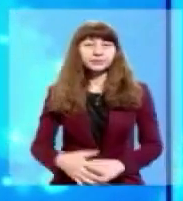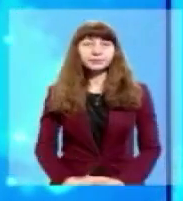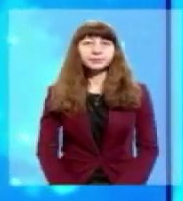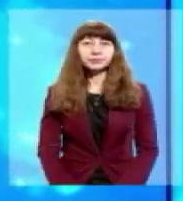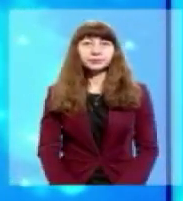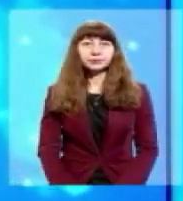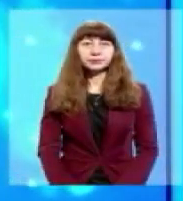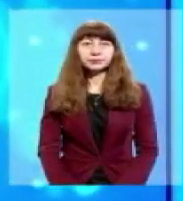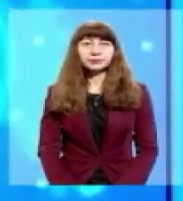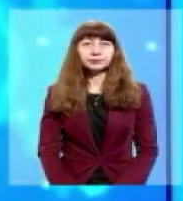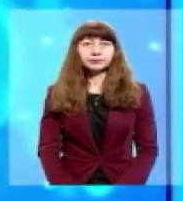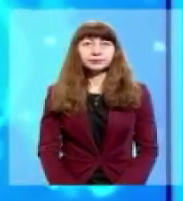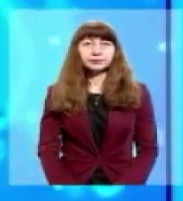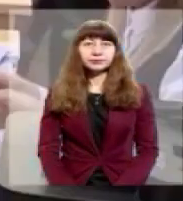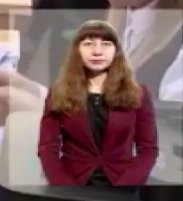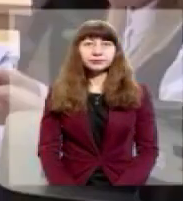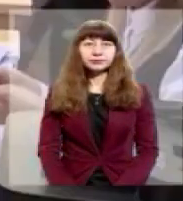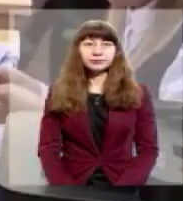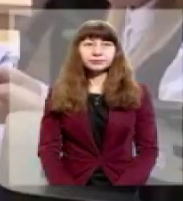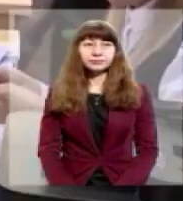қолдау жайында толығырақ.